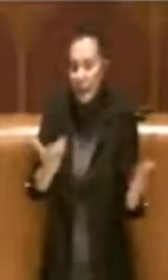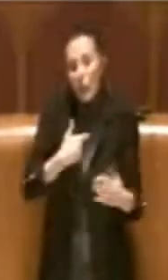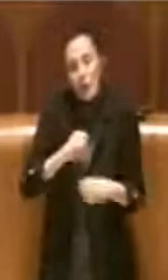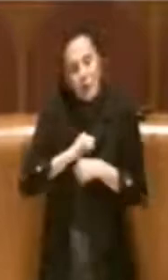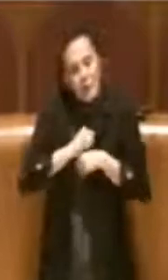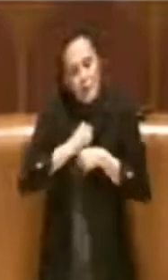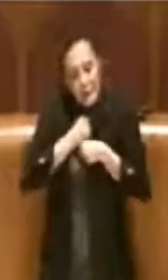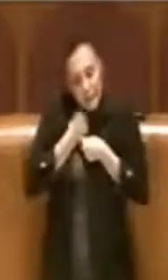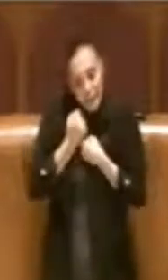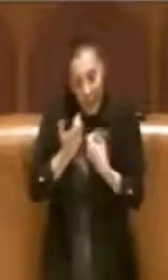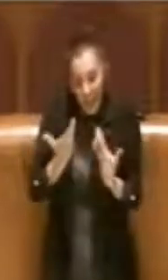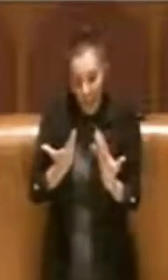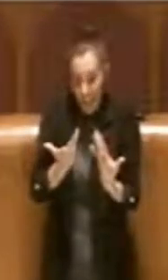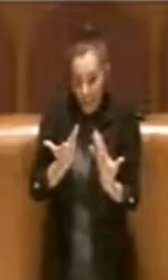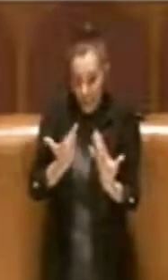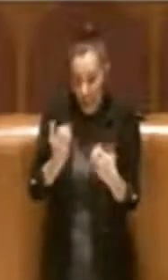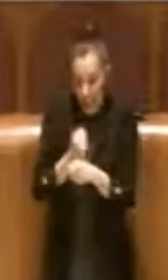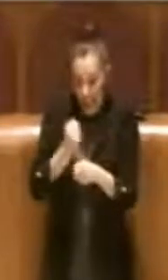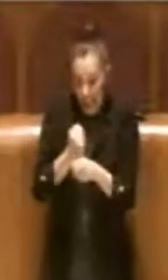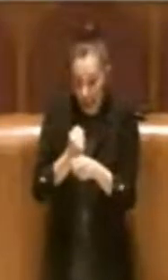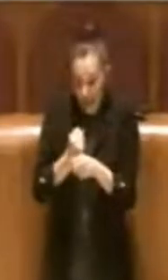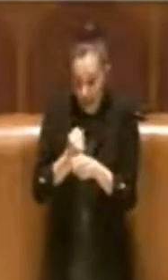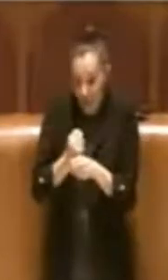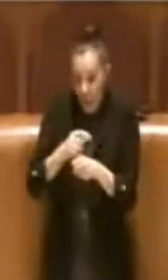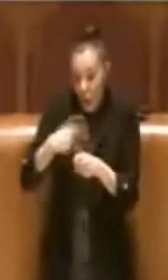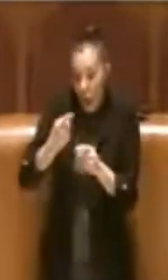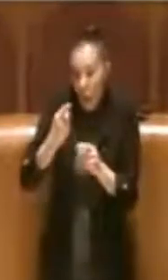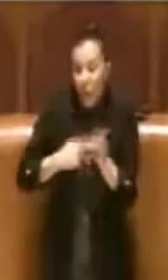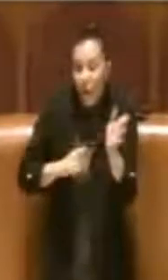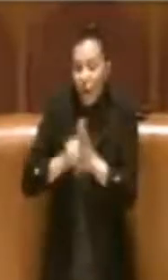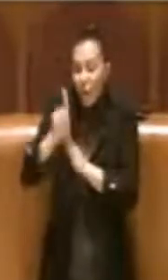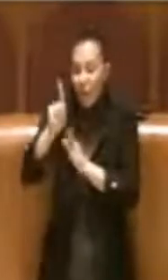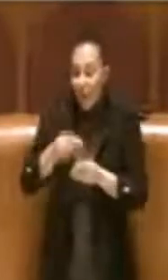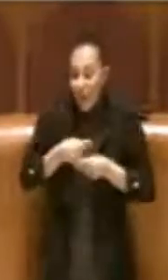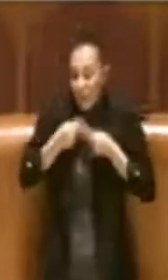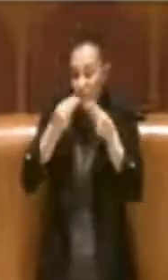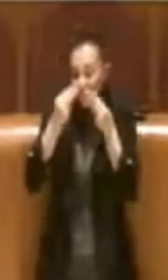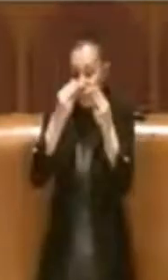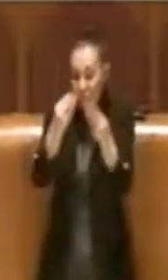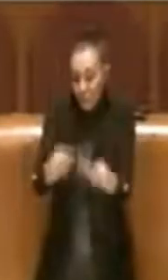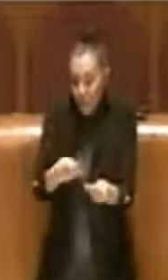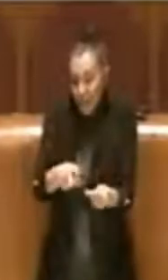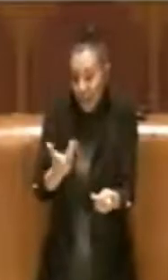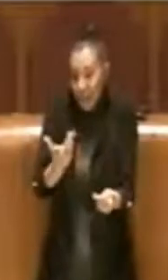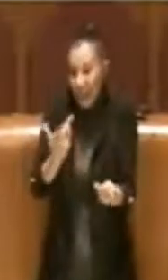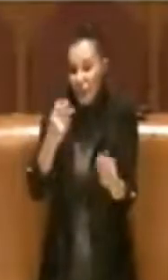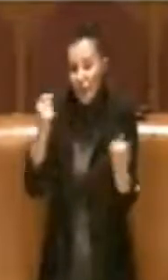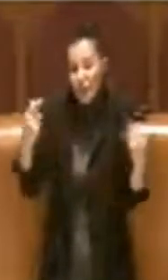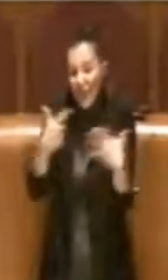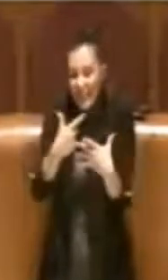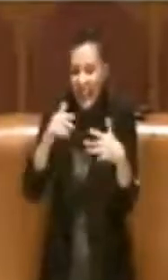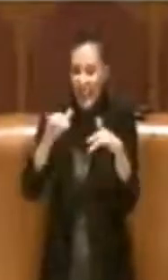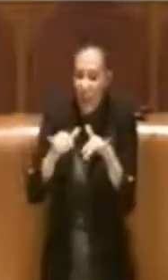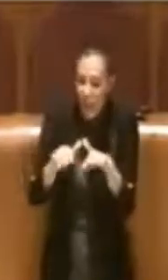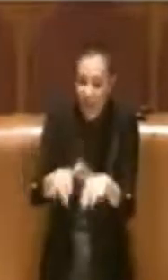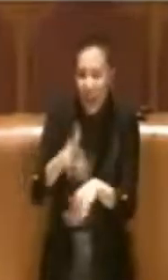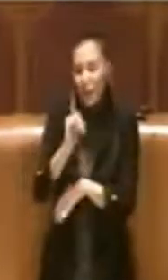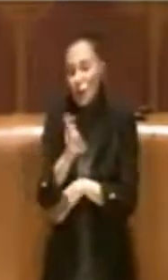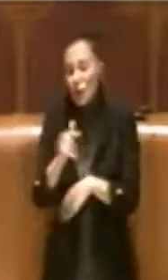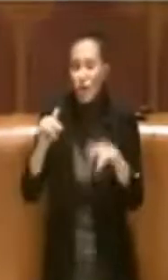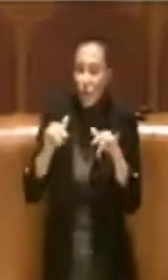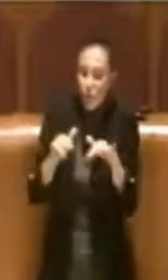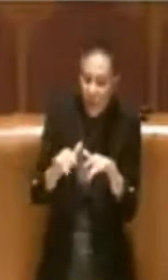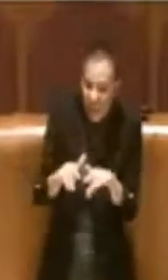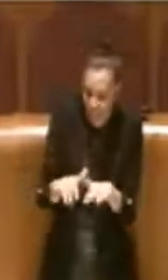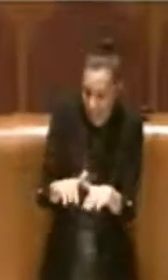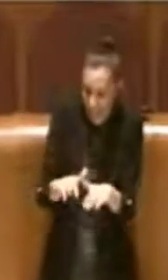aver prodotto, non lo so, o di aver lasciato o di esserci ritrovati con questi 17 miliardi, 12 miliardi, tutti